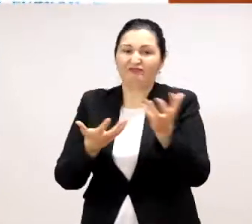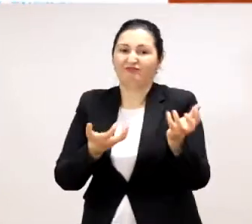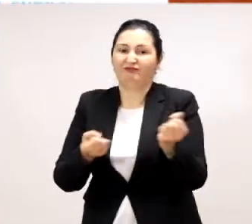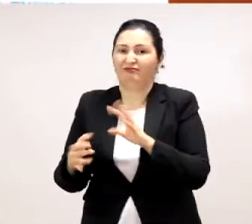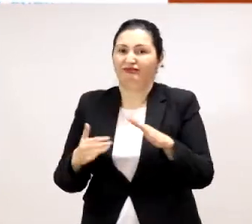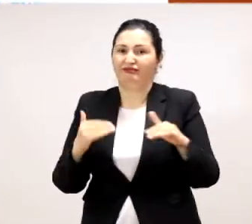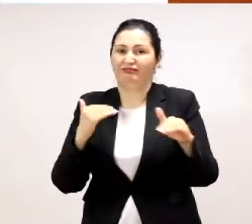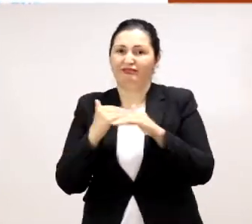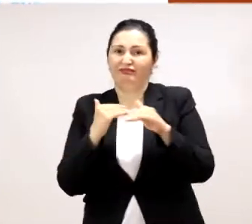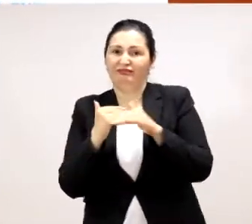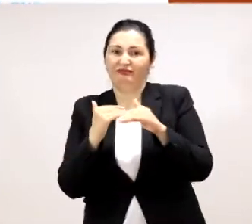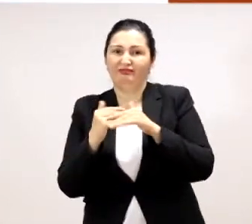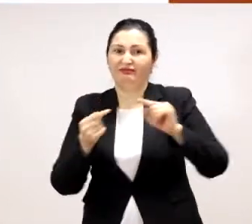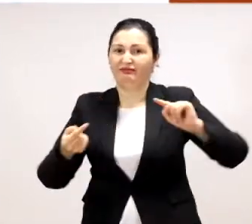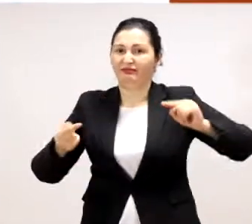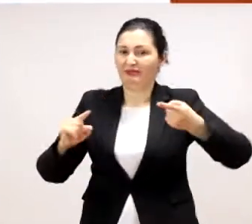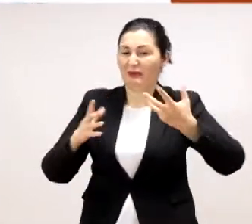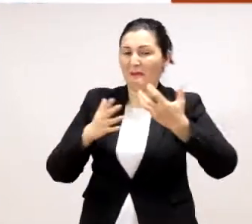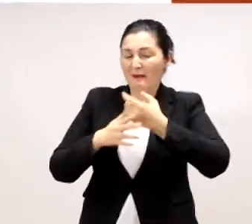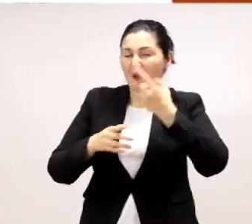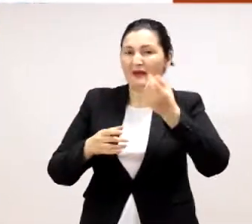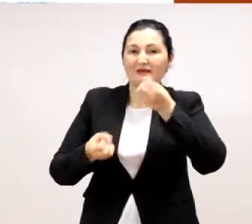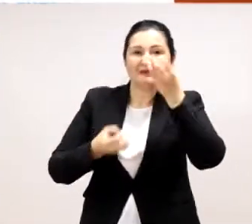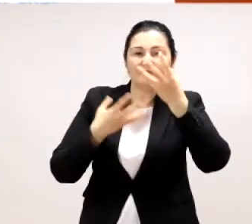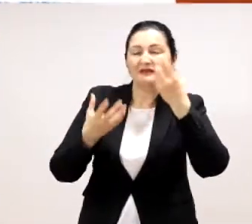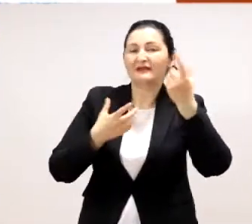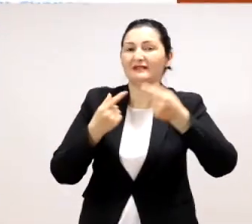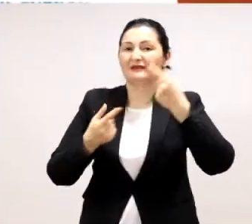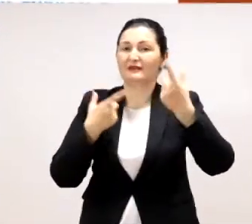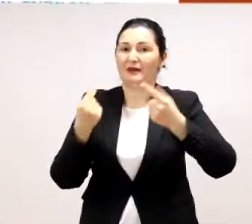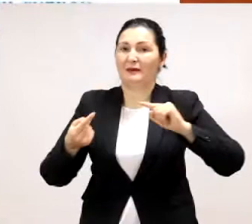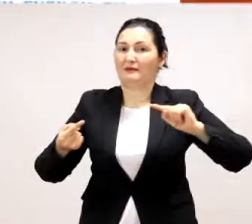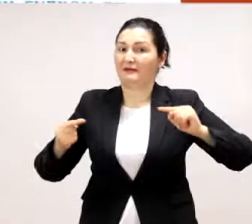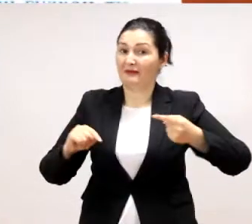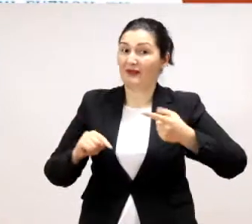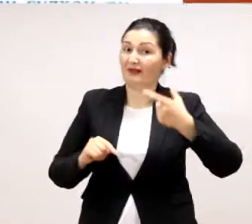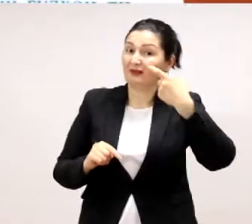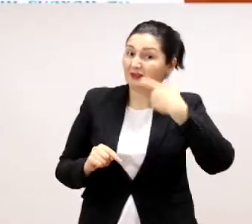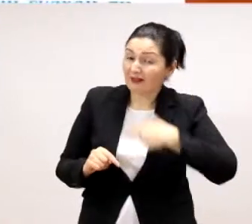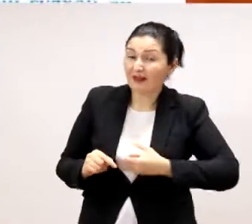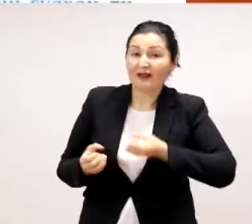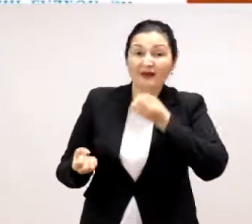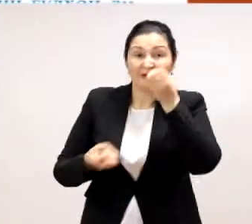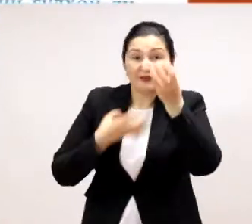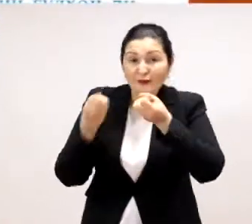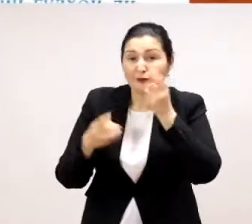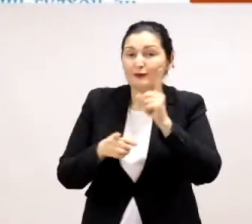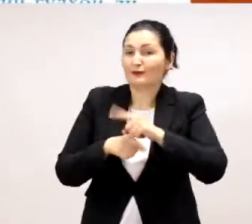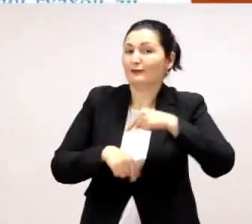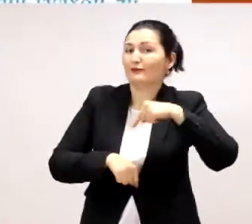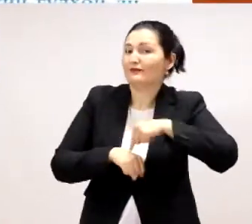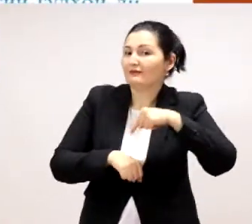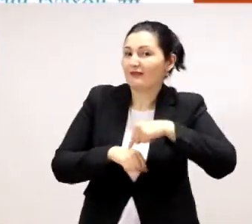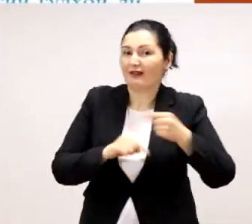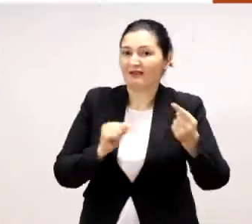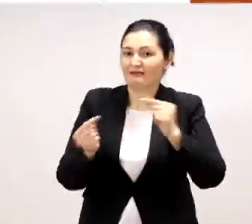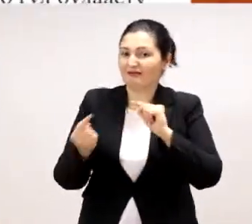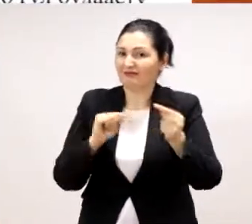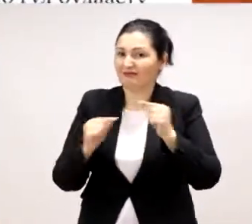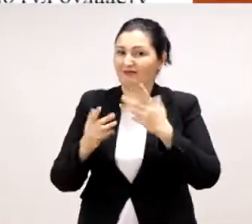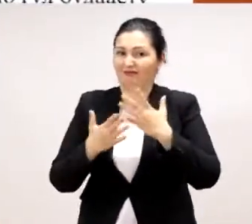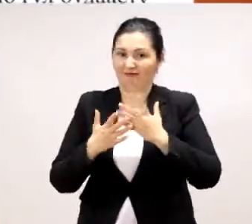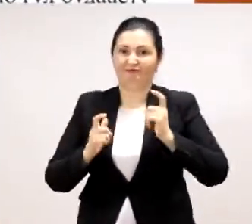برای همین از سبزیشون نمو ماندند. نه تنها آدمان، بلکه گل و گیاه ها هم رشک و حسد